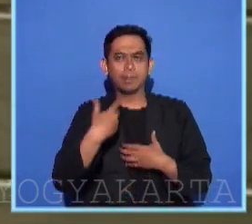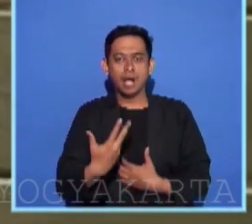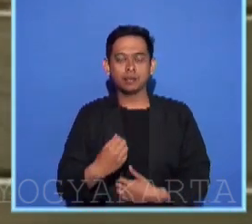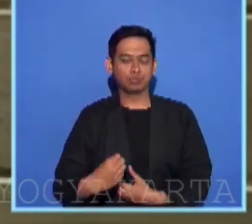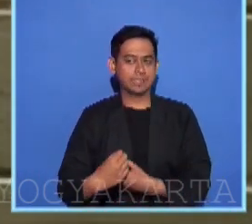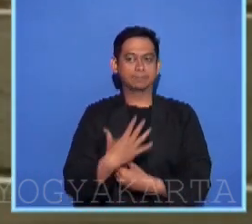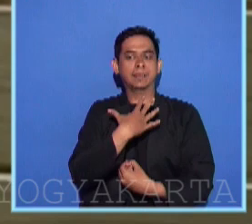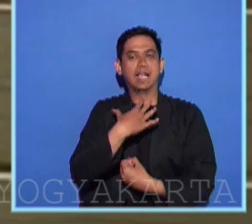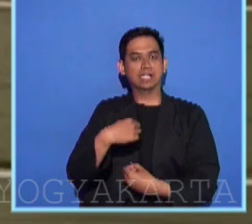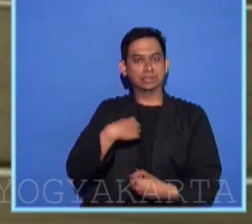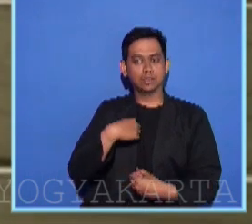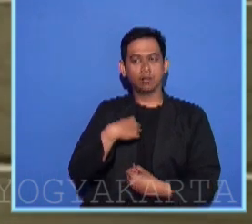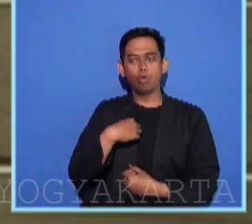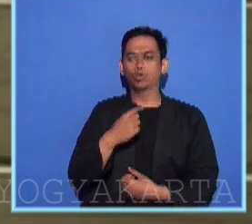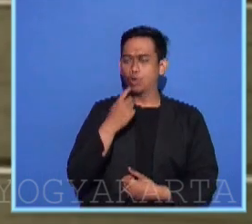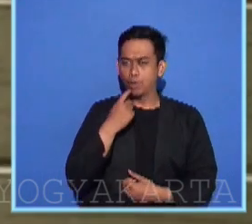mencoba untuk